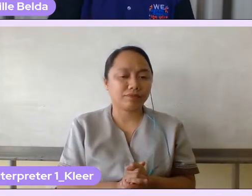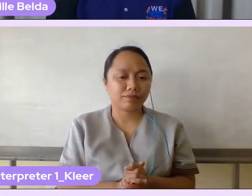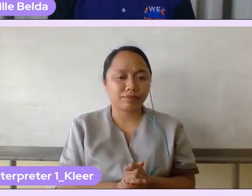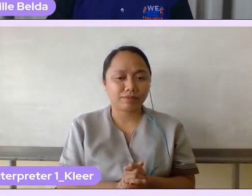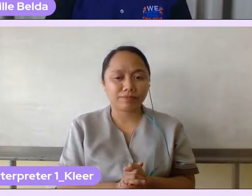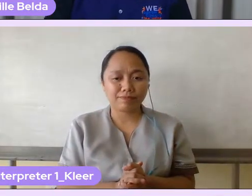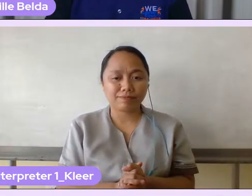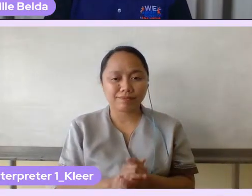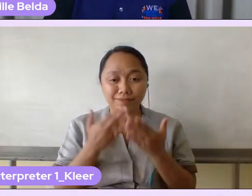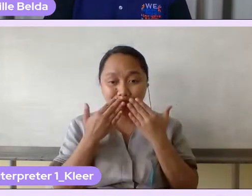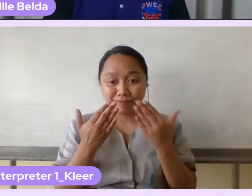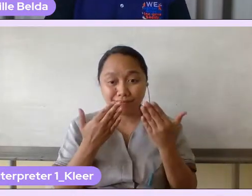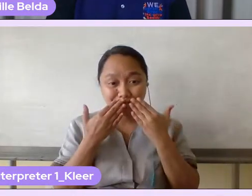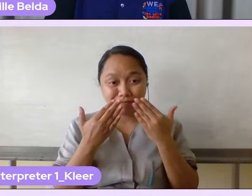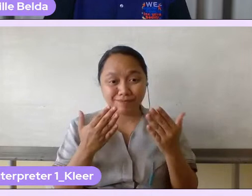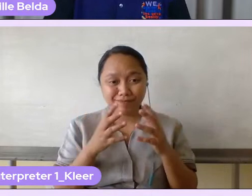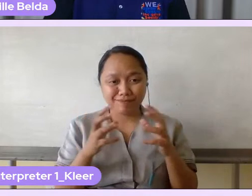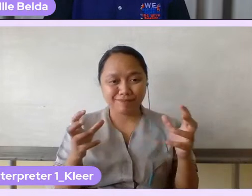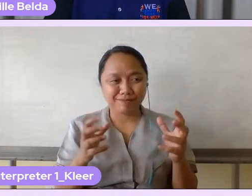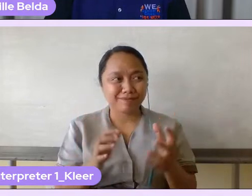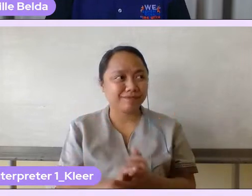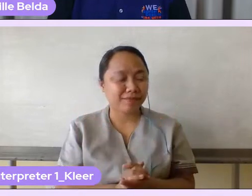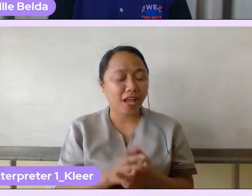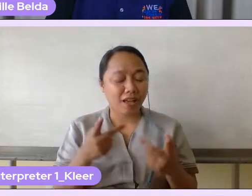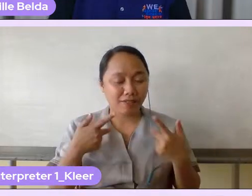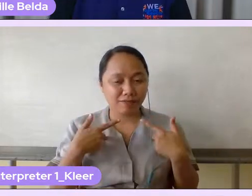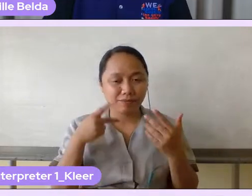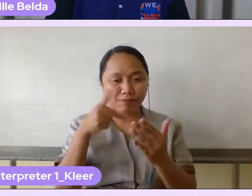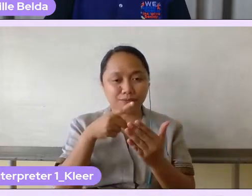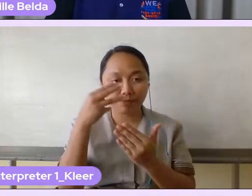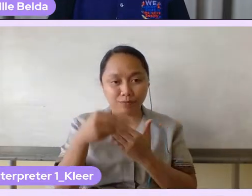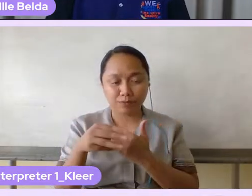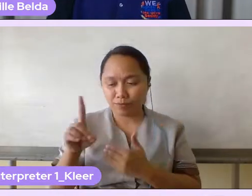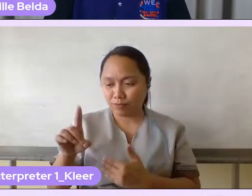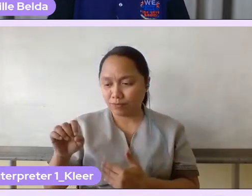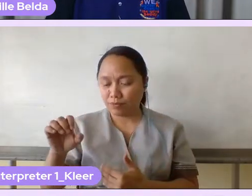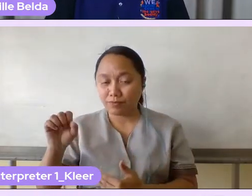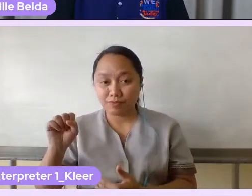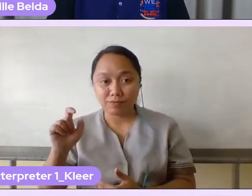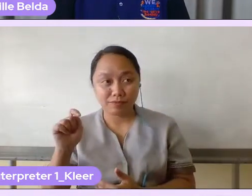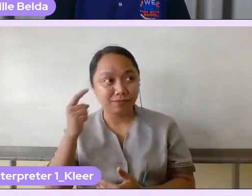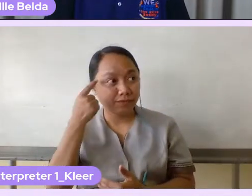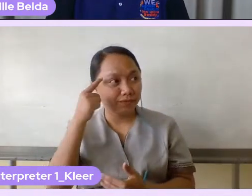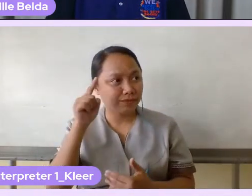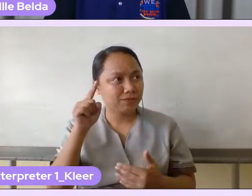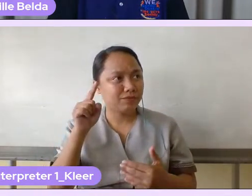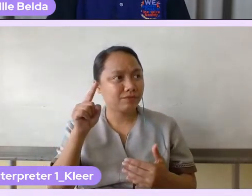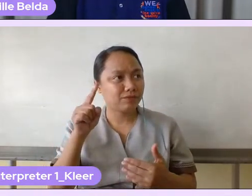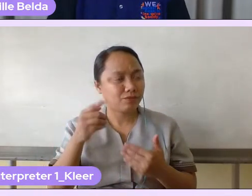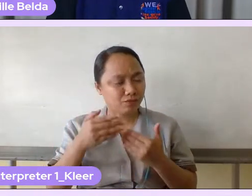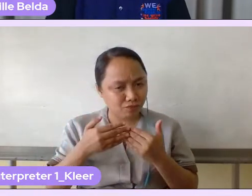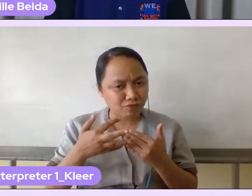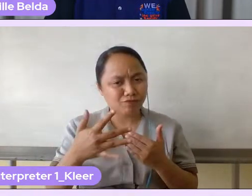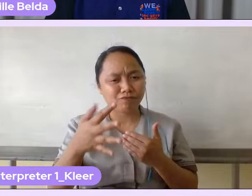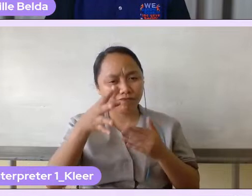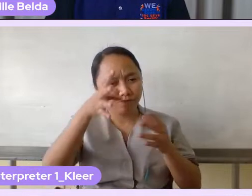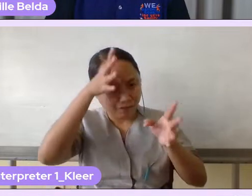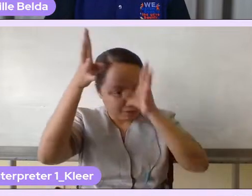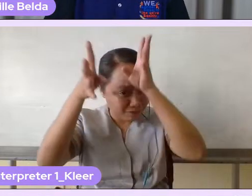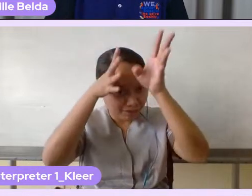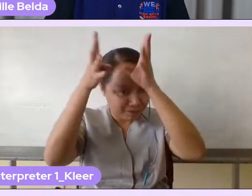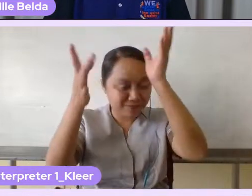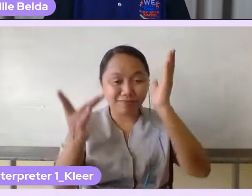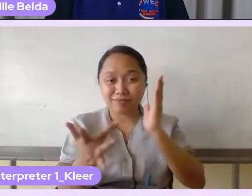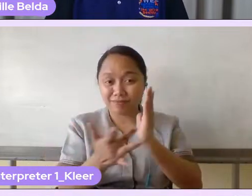Thank you so much, Ms. Van. Ano? So may programa po ang DOST ASTI para sa pagpapalawig ng innovation and technology